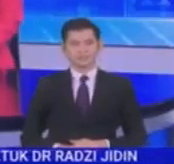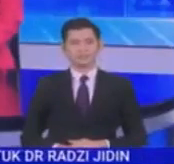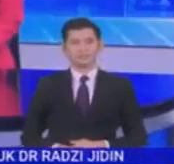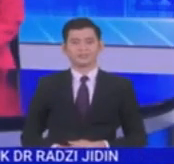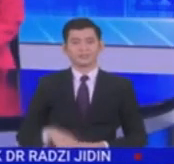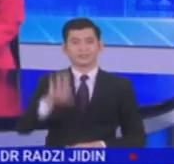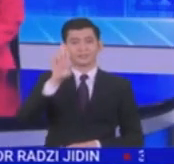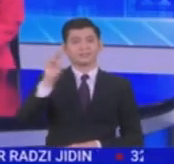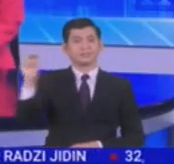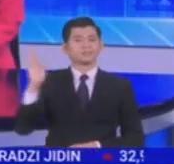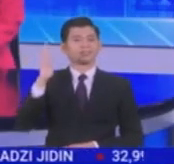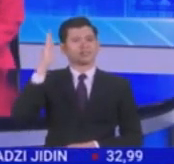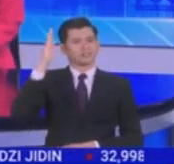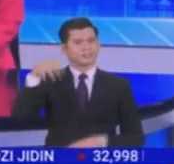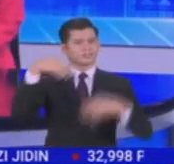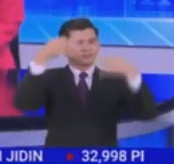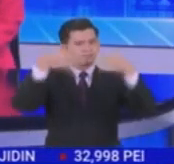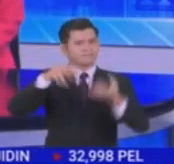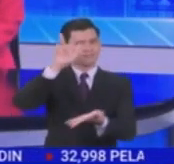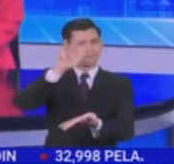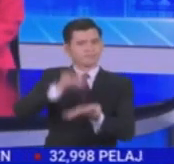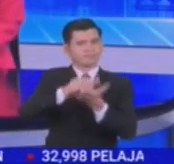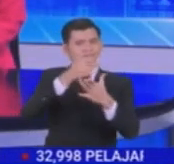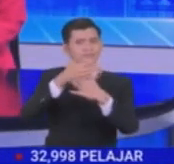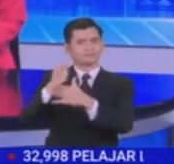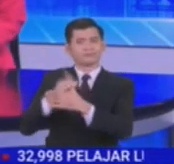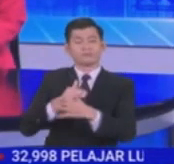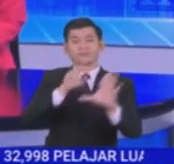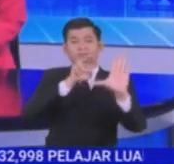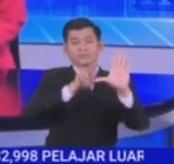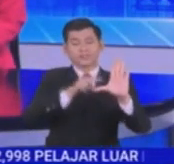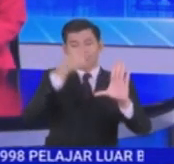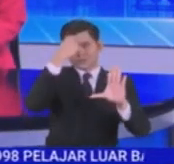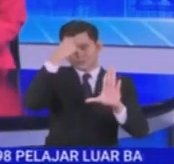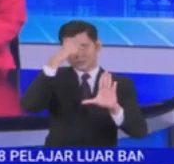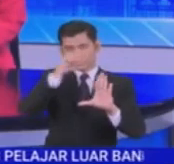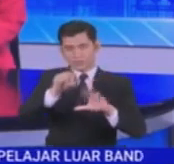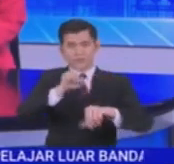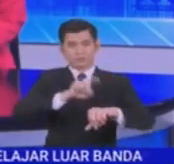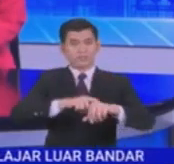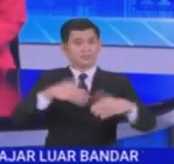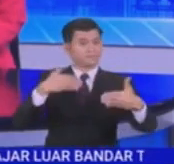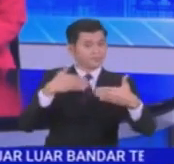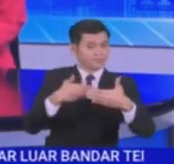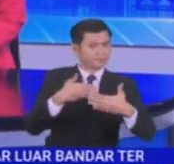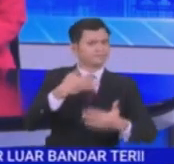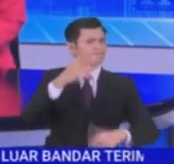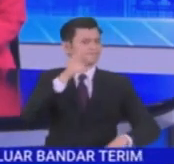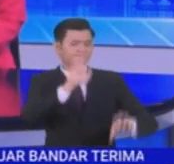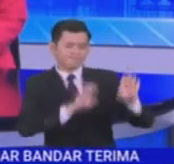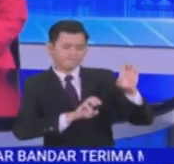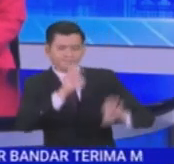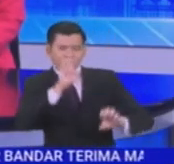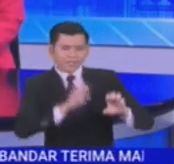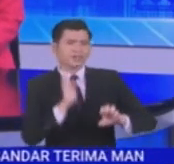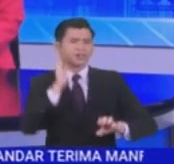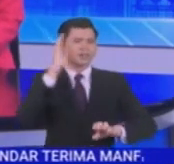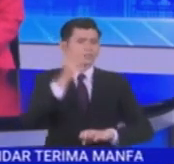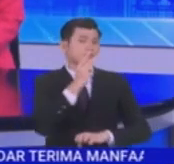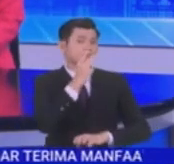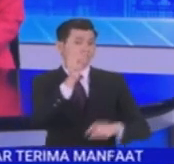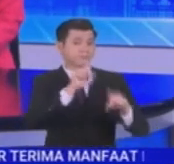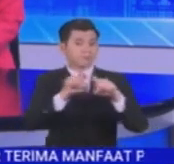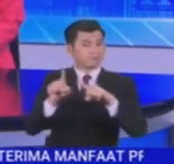Sementara itu, BN akan memuktamadkan pembahagian kerusi antara parti komponen dalam masa terdekat. Pertimbangan akan mengambil kira pelbagai